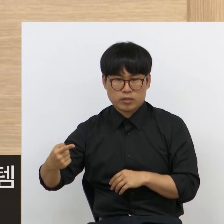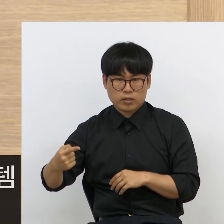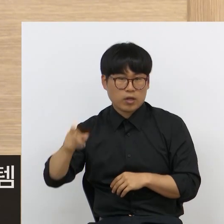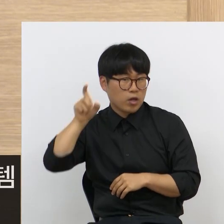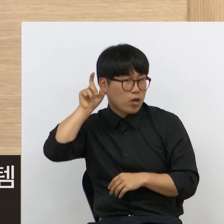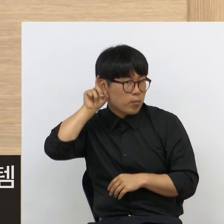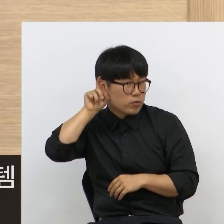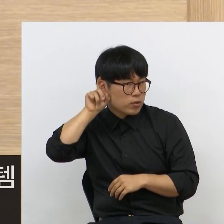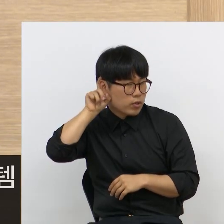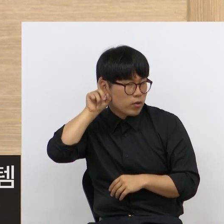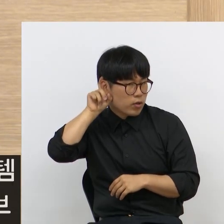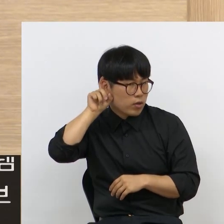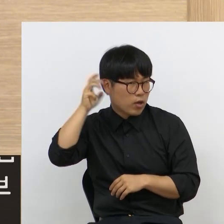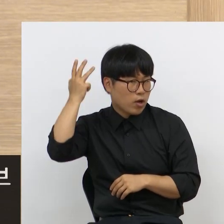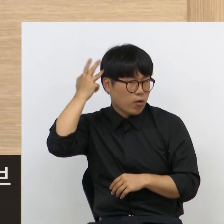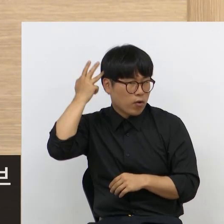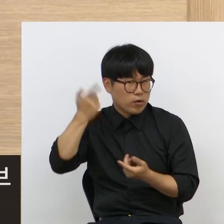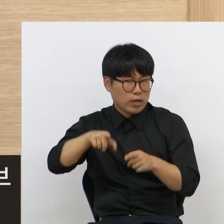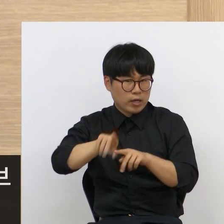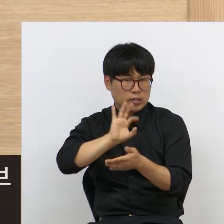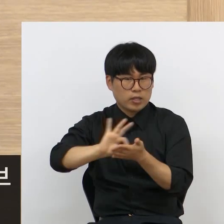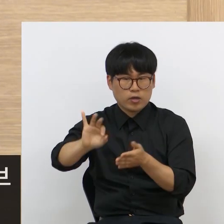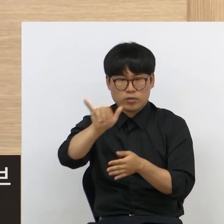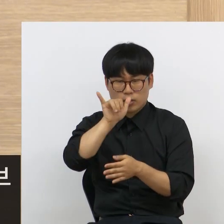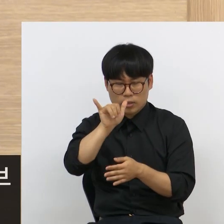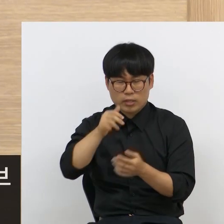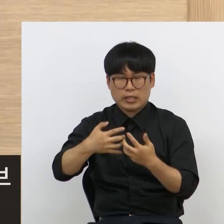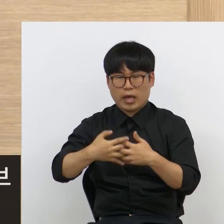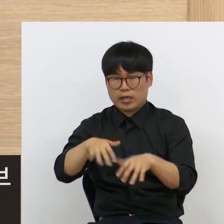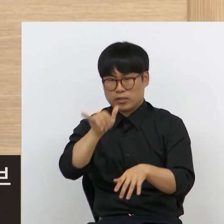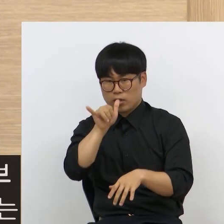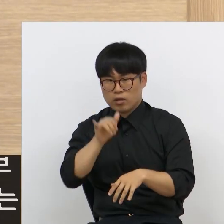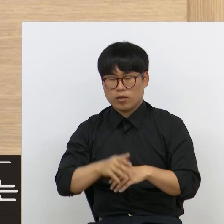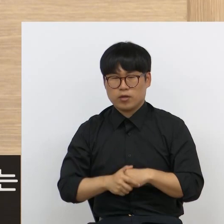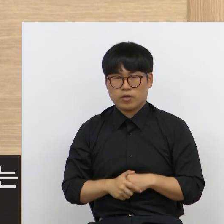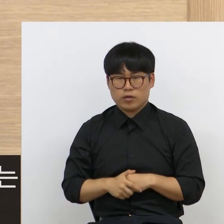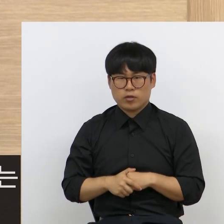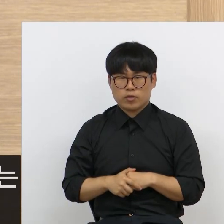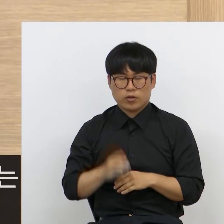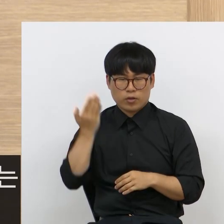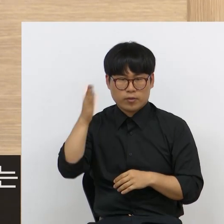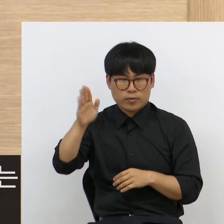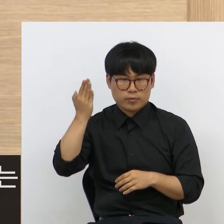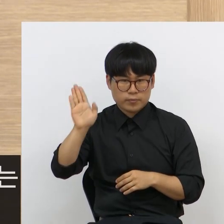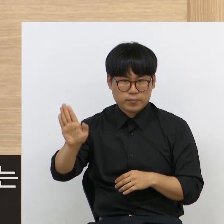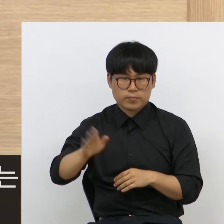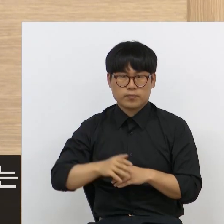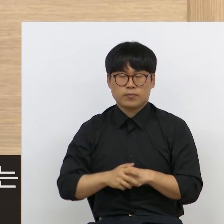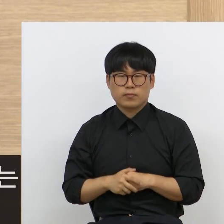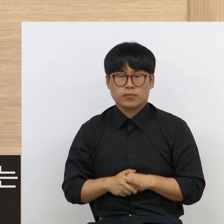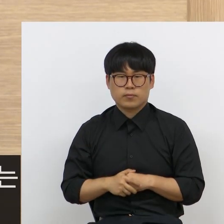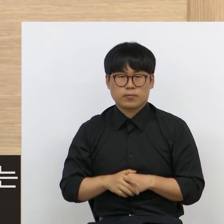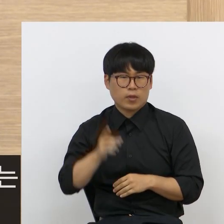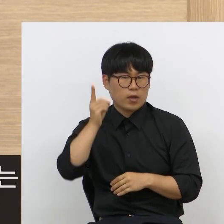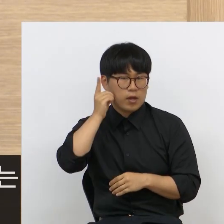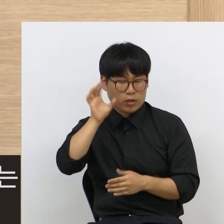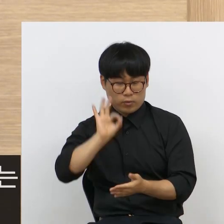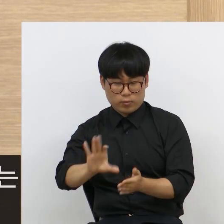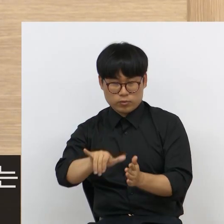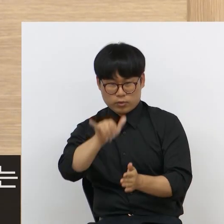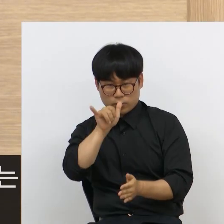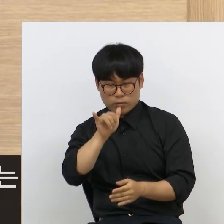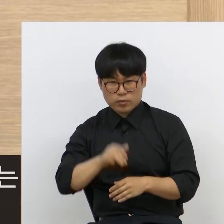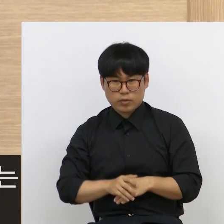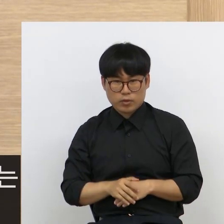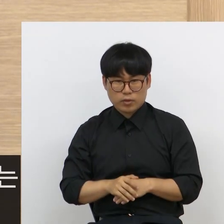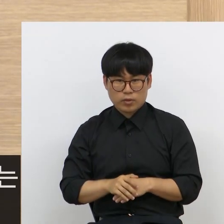보청기, 남아있는 잔청을 같이 쓸 수 있는 그런 기능이 있는 것도 있고, 특히 이제 요즘은 우리가 핸드폰도 들여다보고